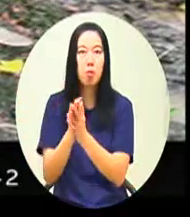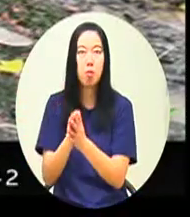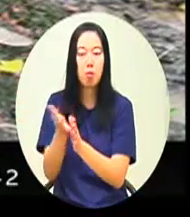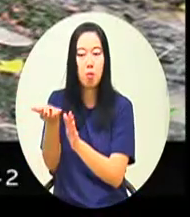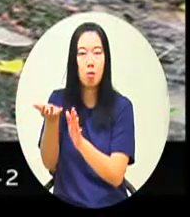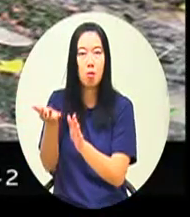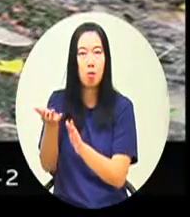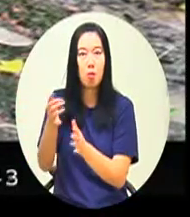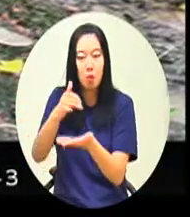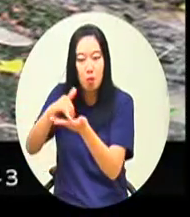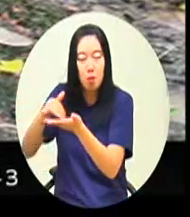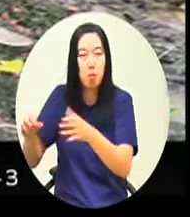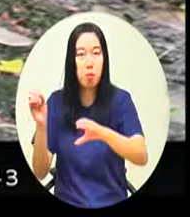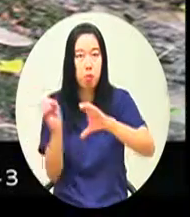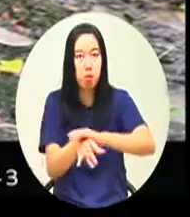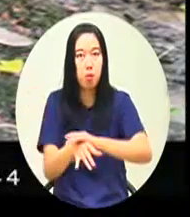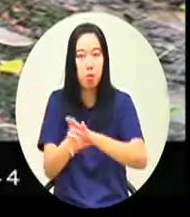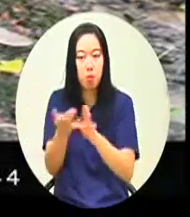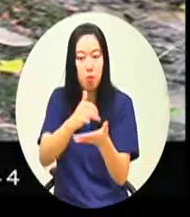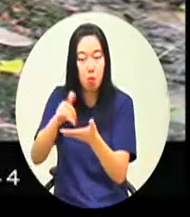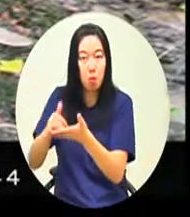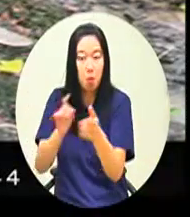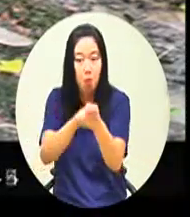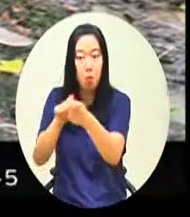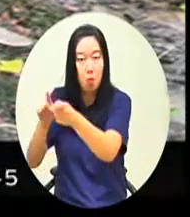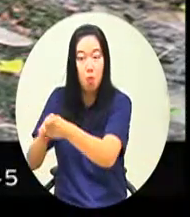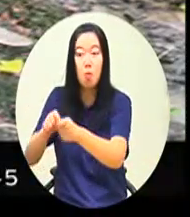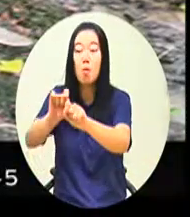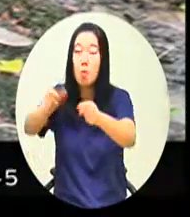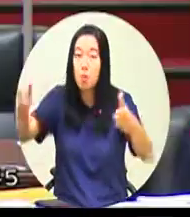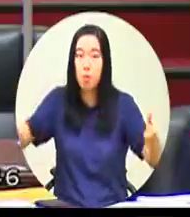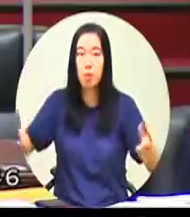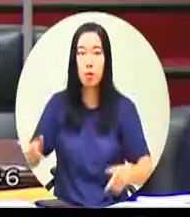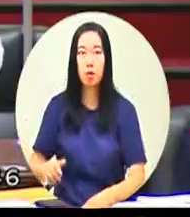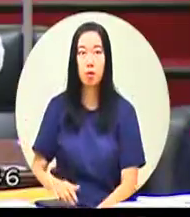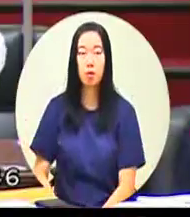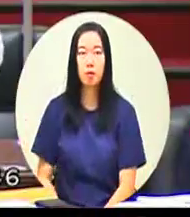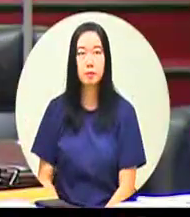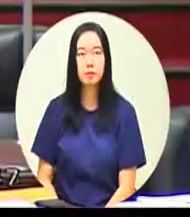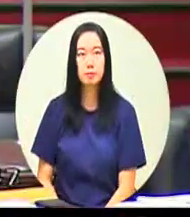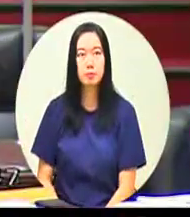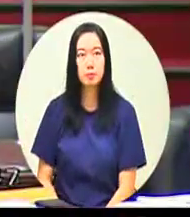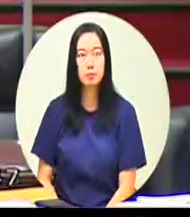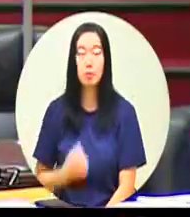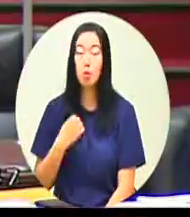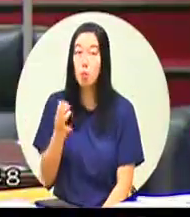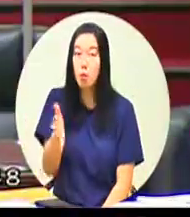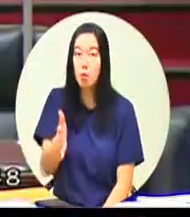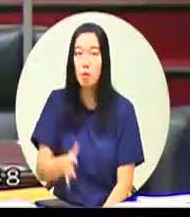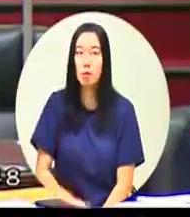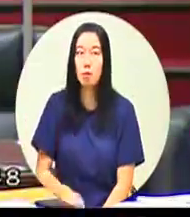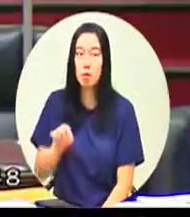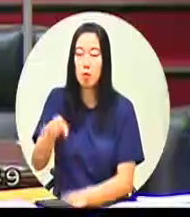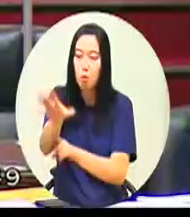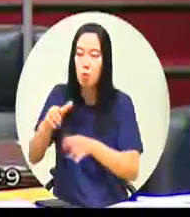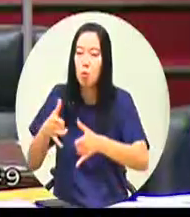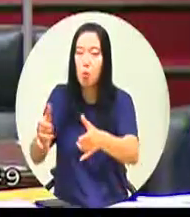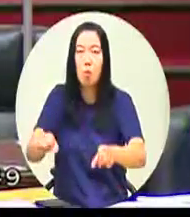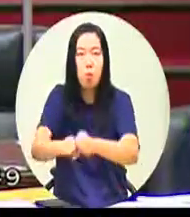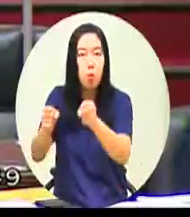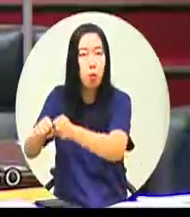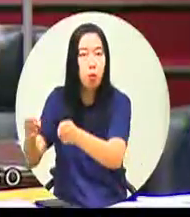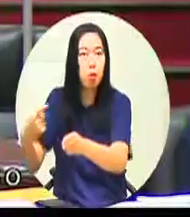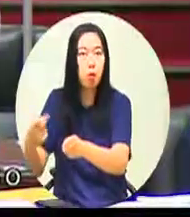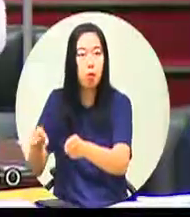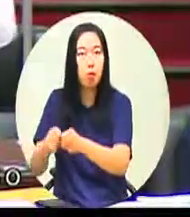候都有它的目标使用的原则， 我知道，但是 我们有很多，因为为什么啊？这个农路坏了，这个地方坏了，坏